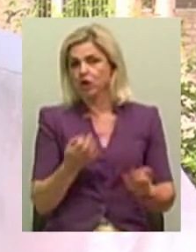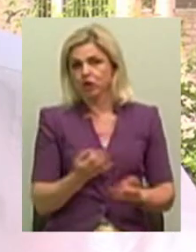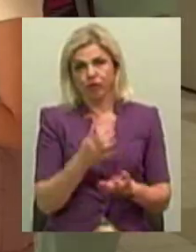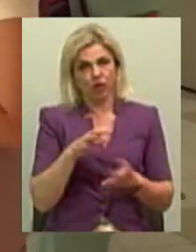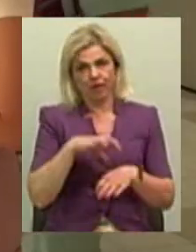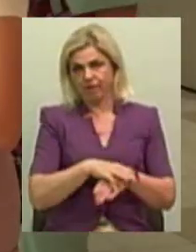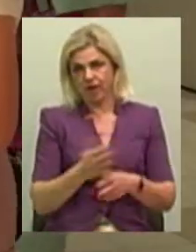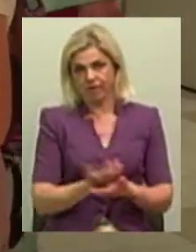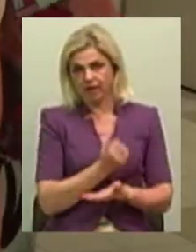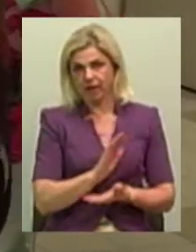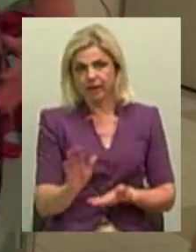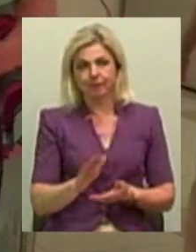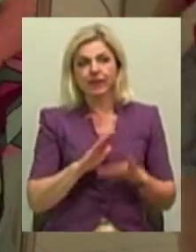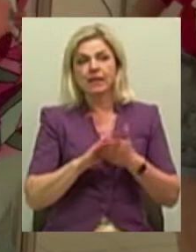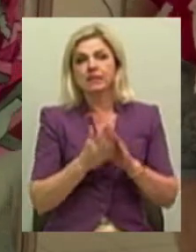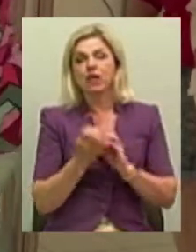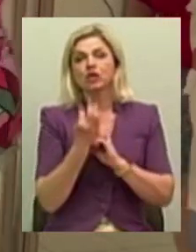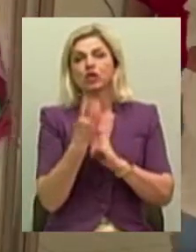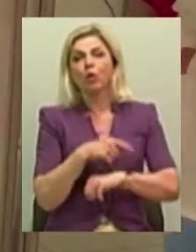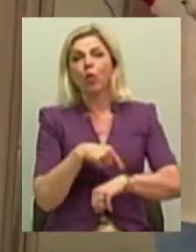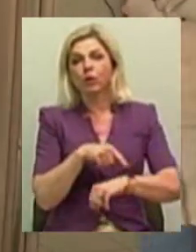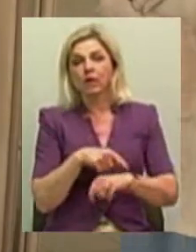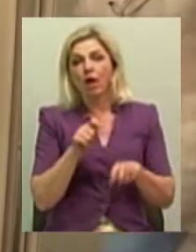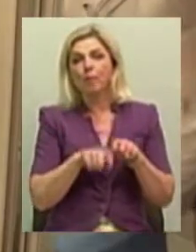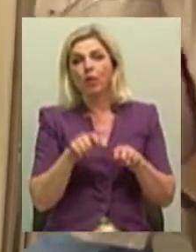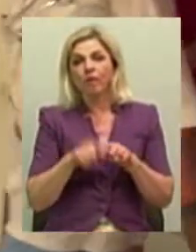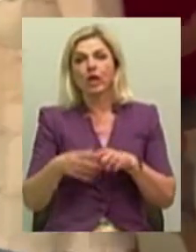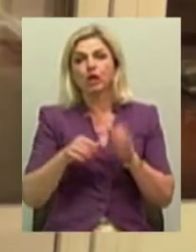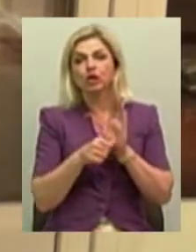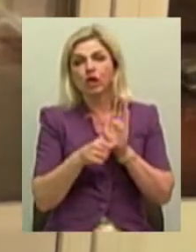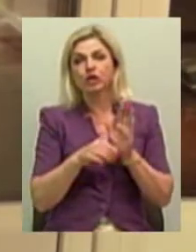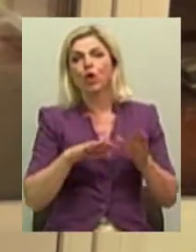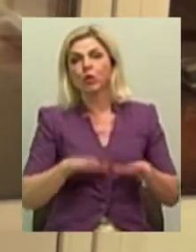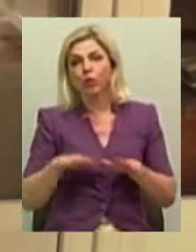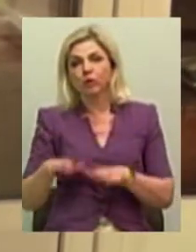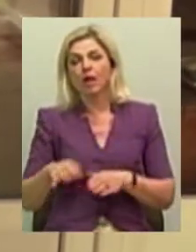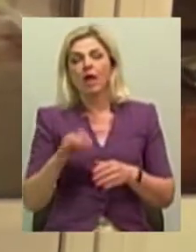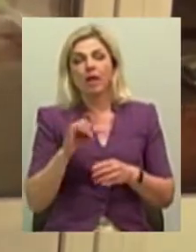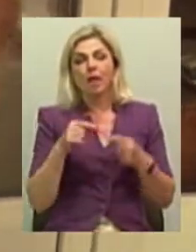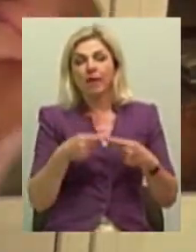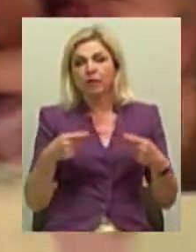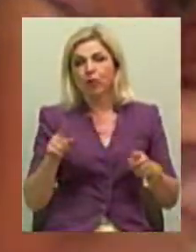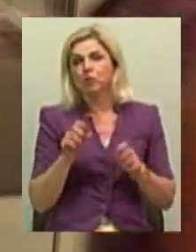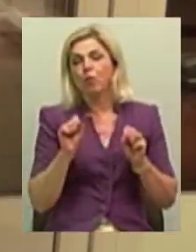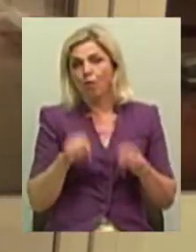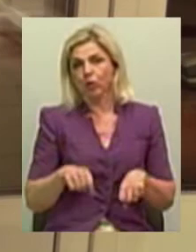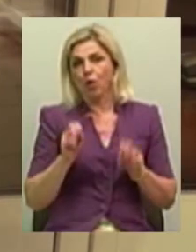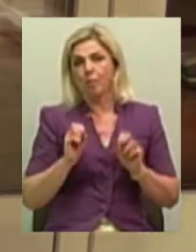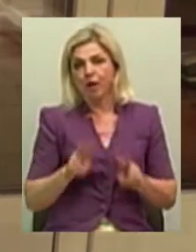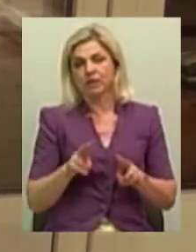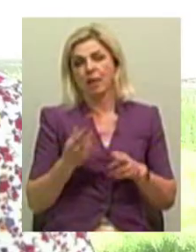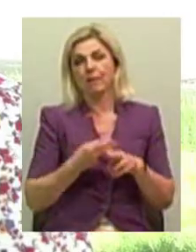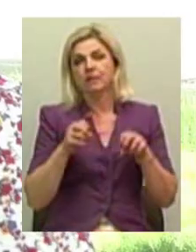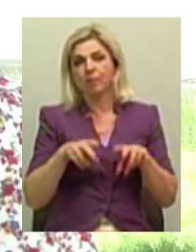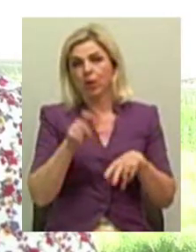виявили. Станом на 14-ту годину перевірили 6 об'єктів. Предметів, що могли загрожувати життю та безпеці громадян, не